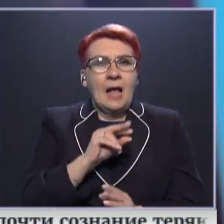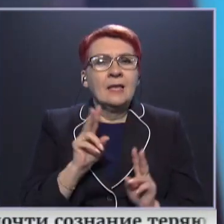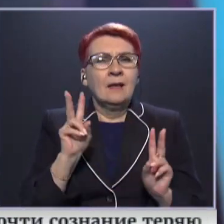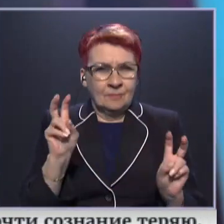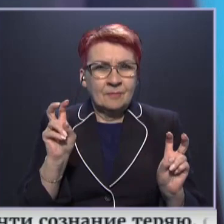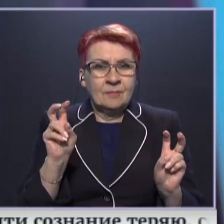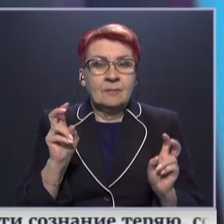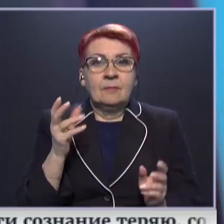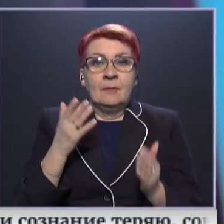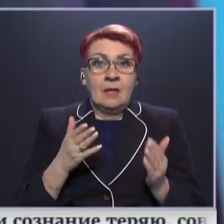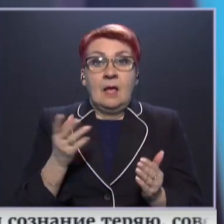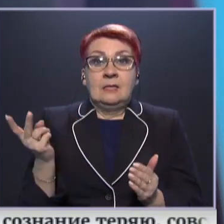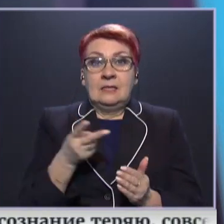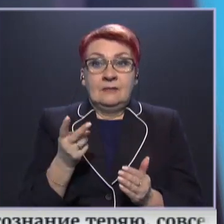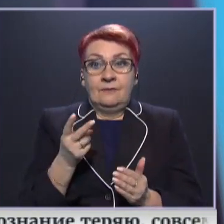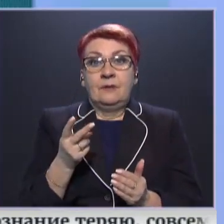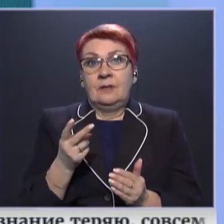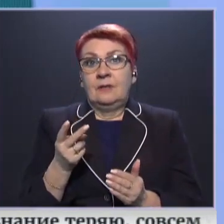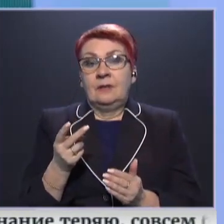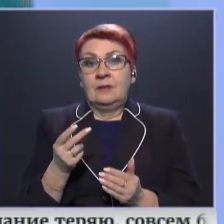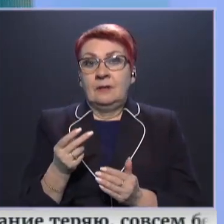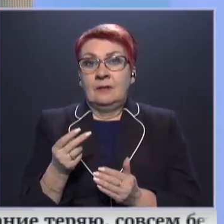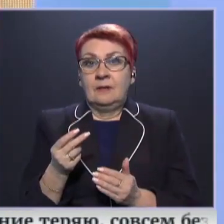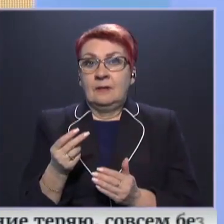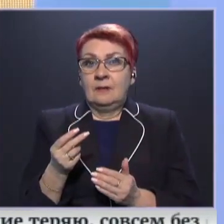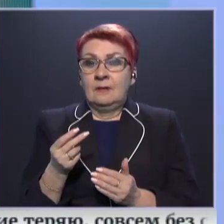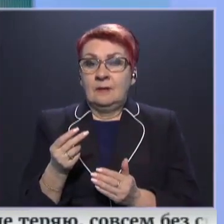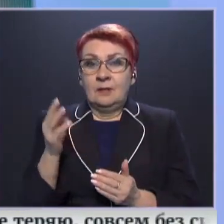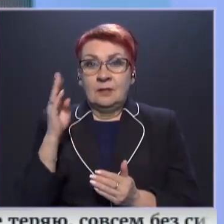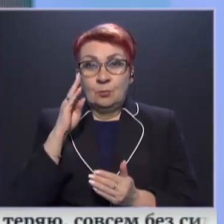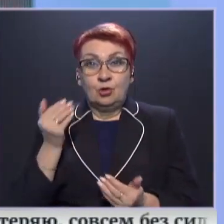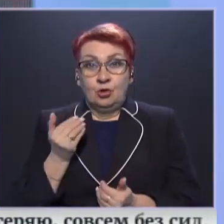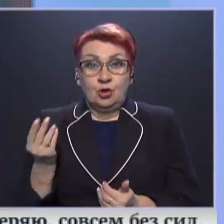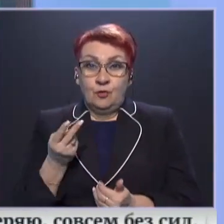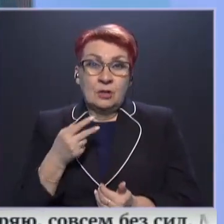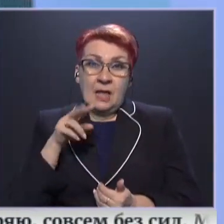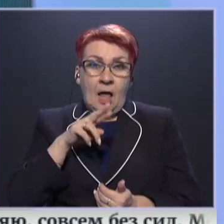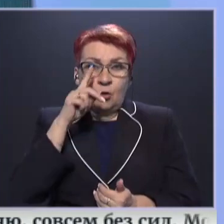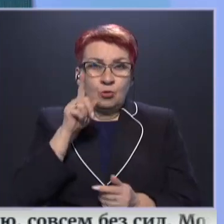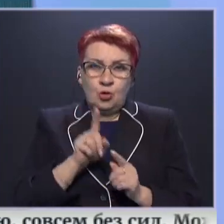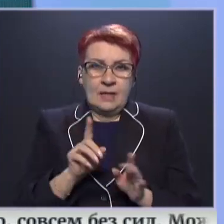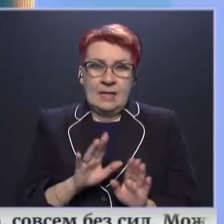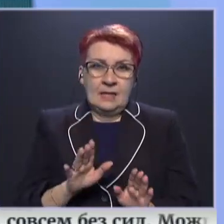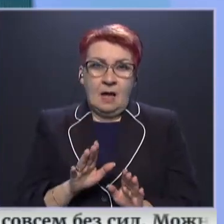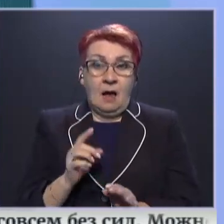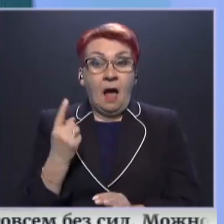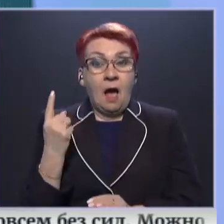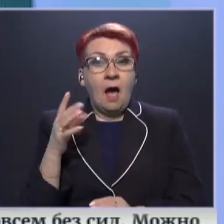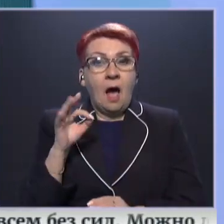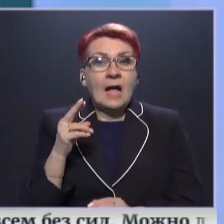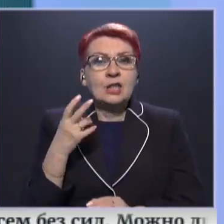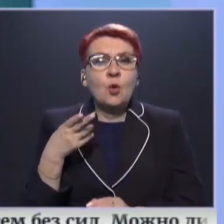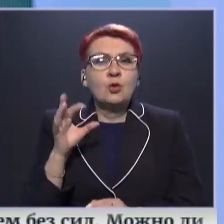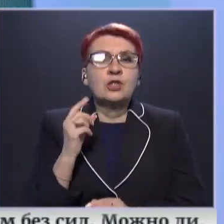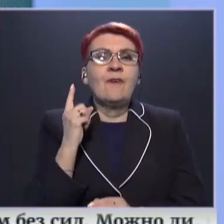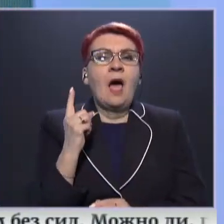находится в браке сам, с которым вы сожительствуете. Я надеюсь, что это не так. А что касается одиночества, вот я уже сказал, что одиночество никак